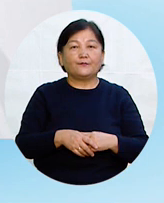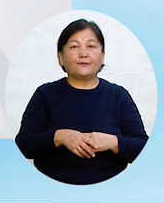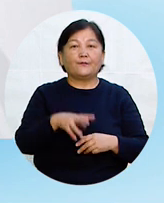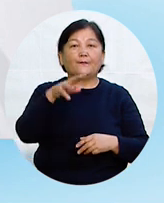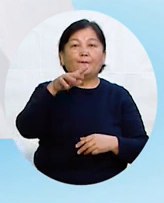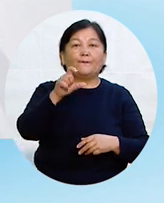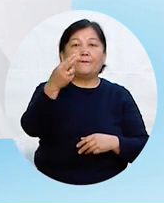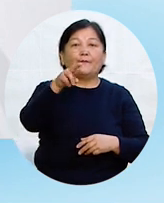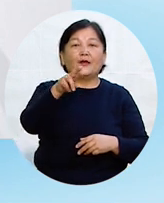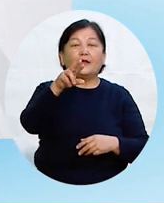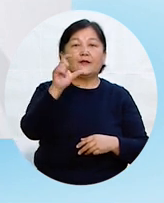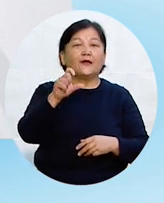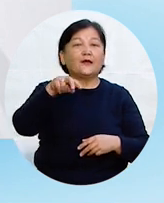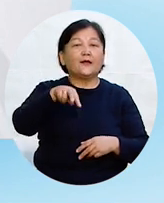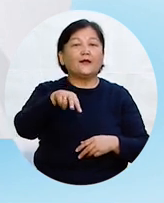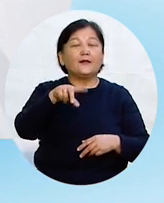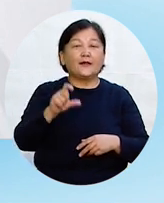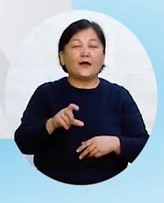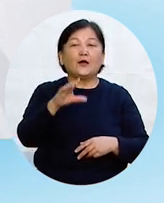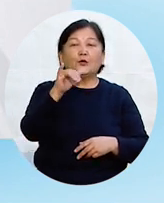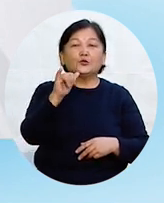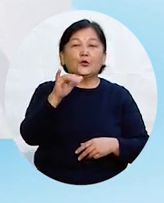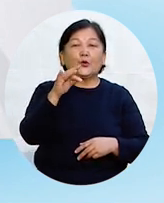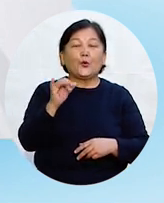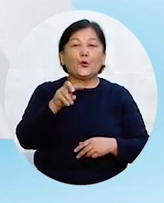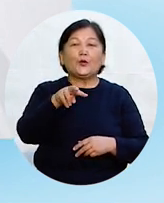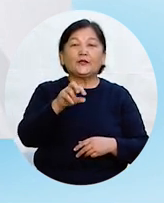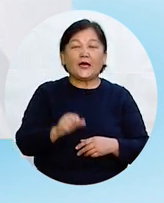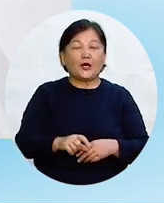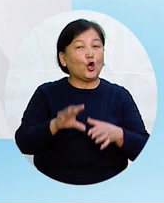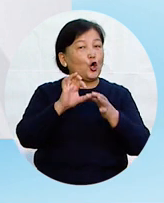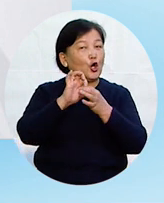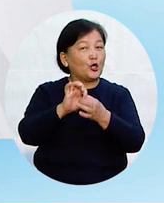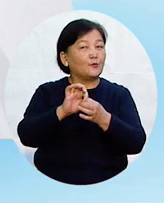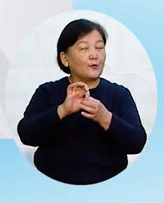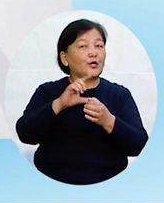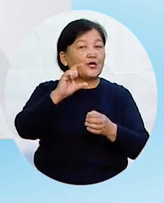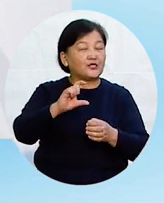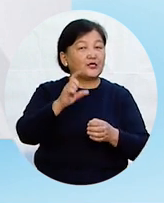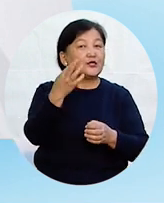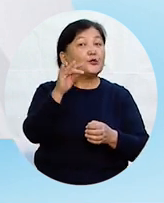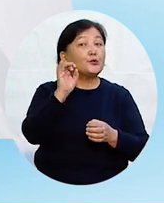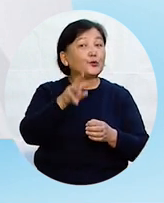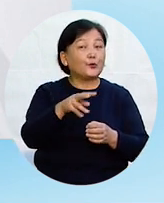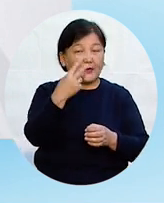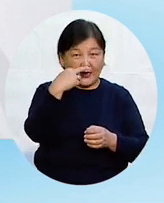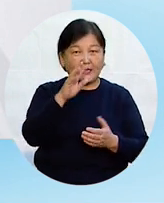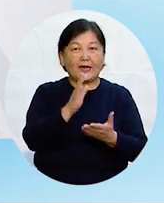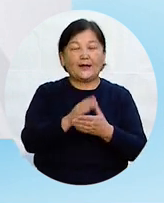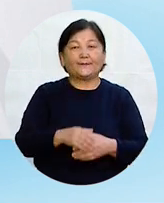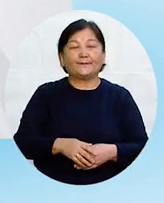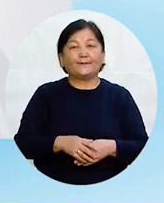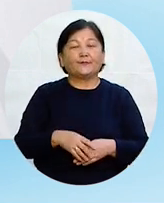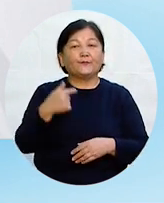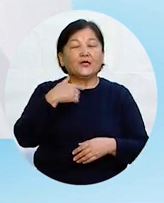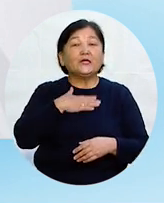Мэ, дэ, лэ. За сууруула. За холбогшгийн дүрмийг анхаараарай. Ил үсэг маань игаа молор гэсэн бидний